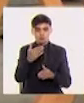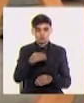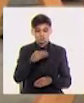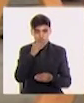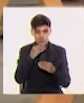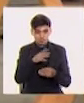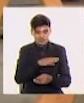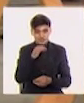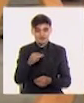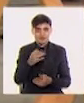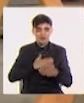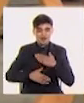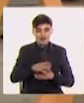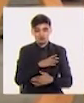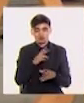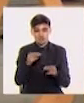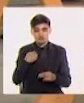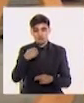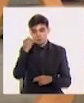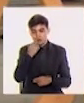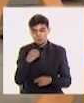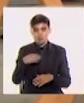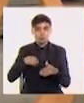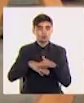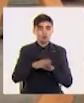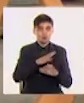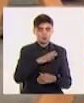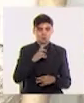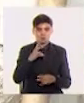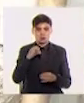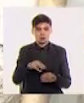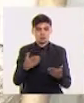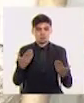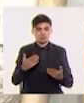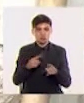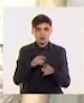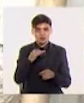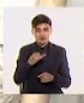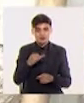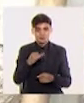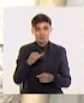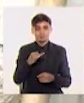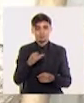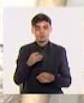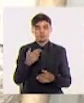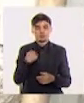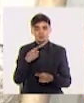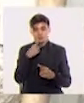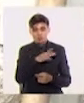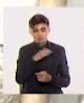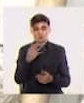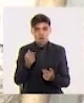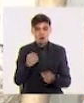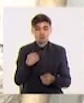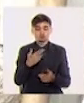мәз боп қуанып рахметімізді айтып кетіп ек, жоқ болды. Айтқан сөзімізге иә жарайды, міне